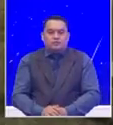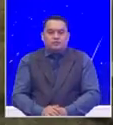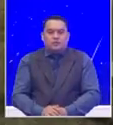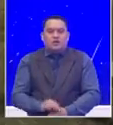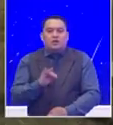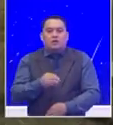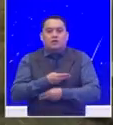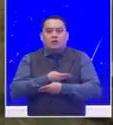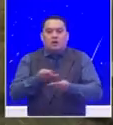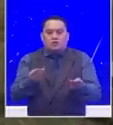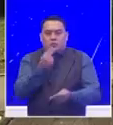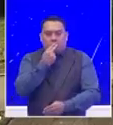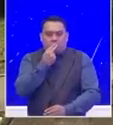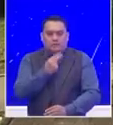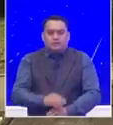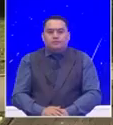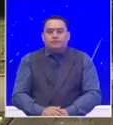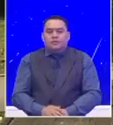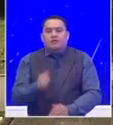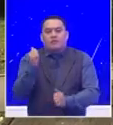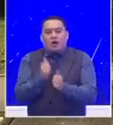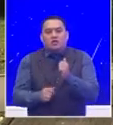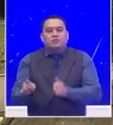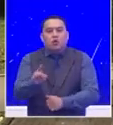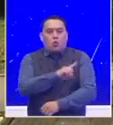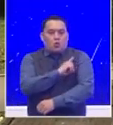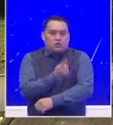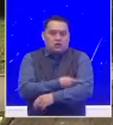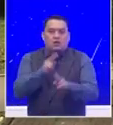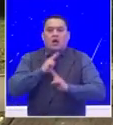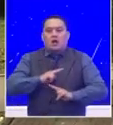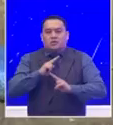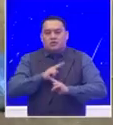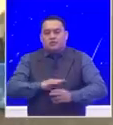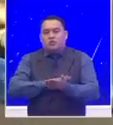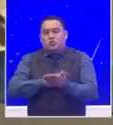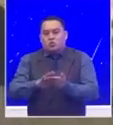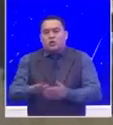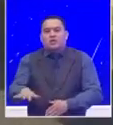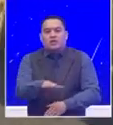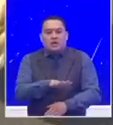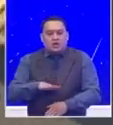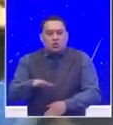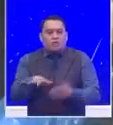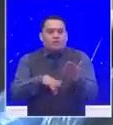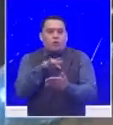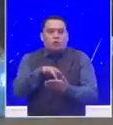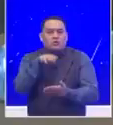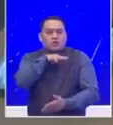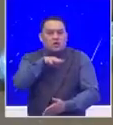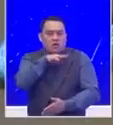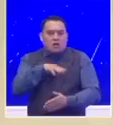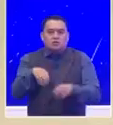и раздали горячие обеды. Абсолютно в каждом регионе усилена работа по дезинфекции территории. Например, в городе Текели